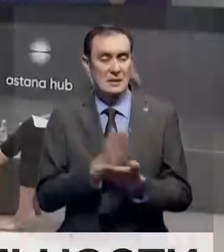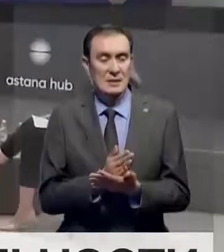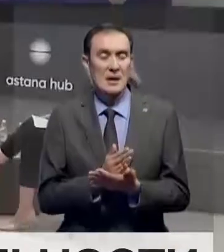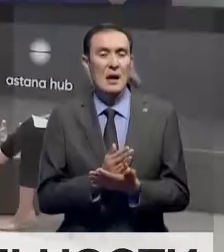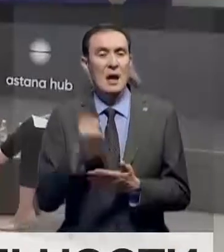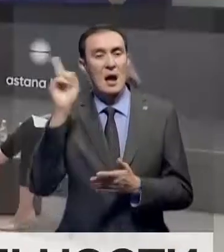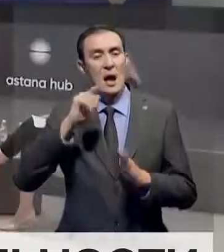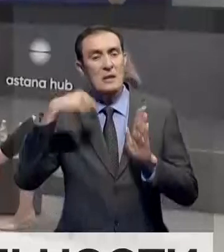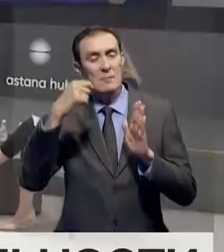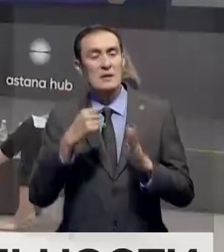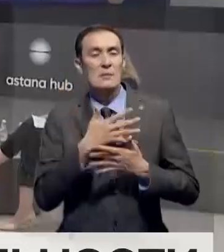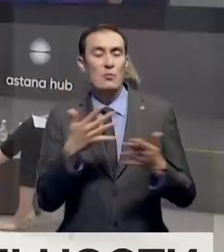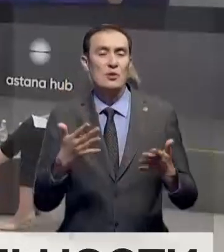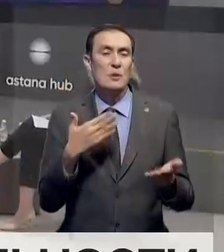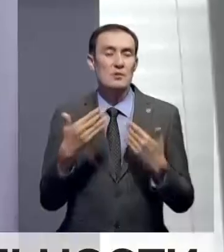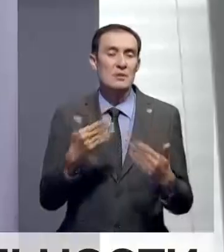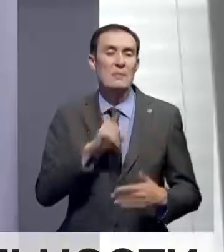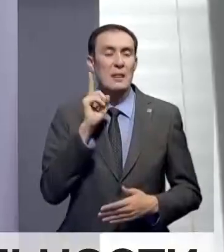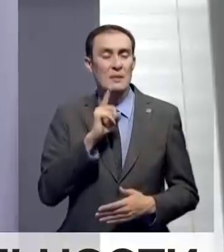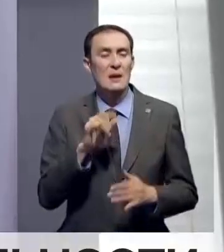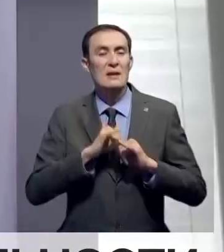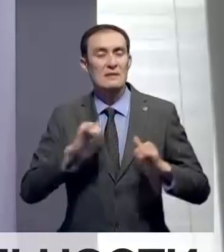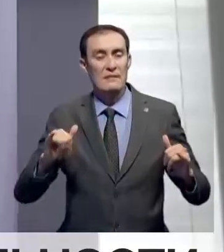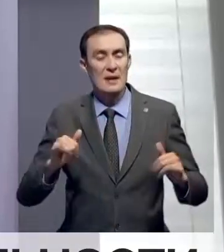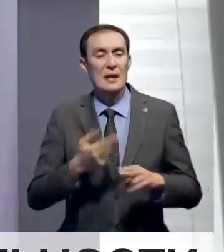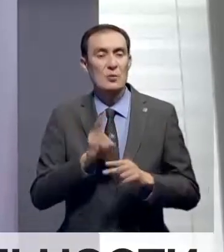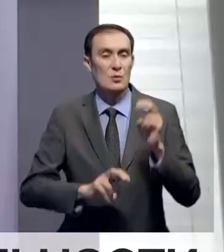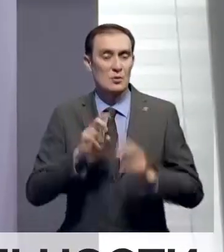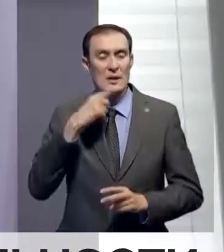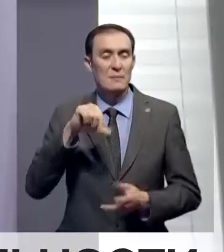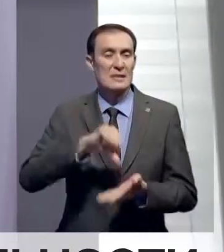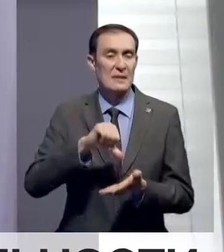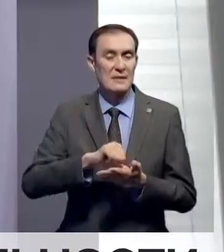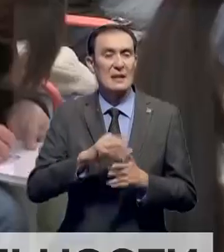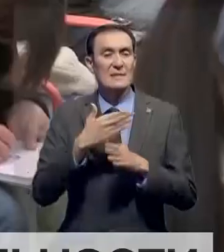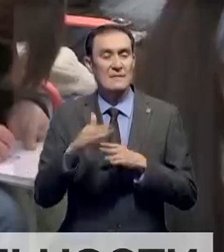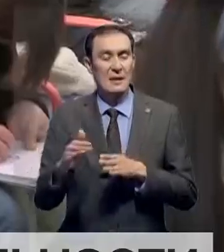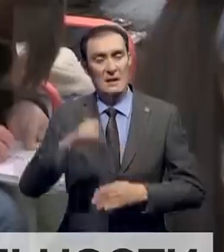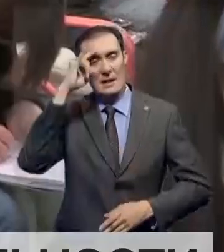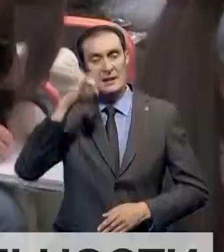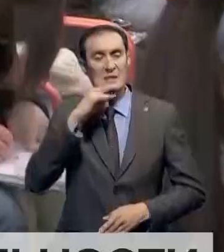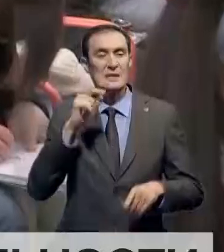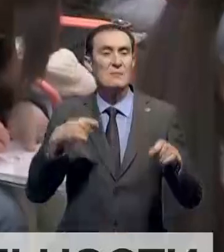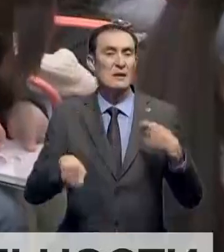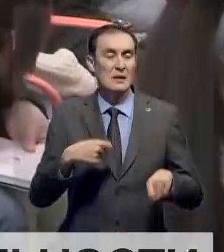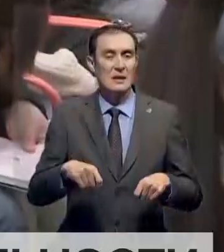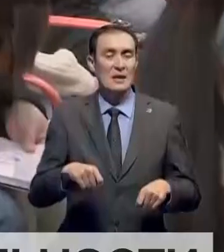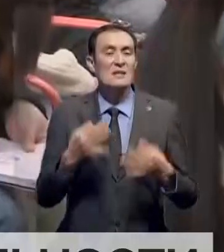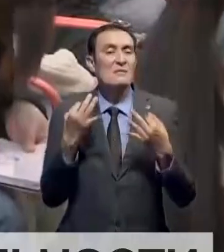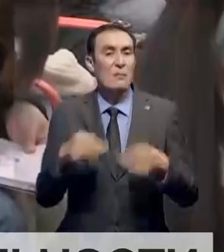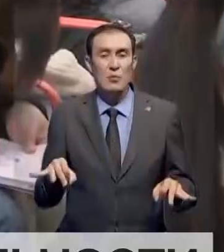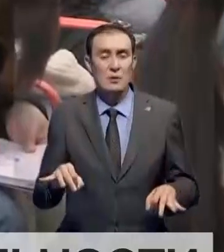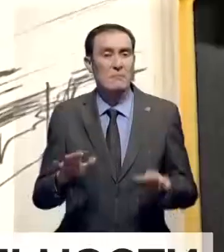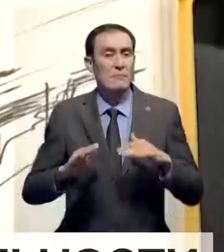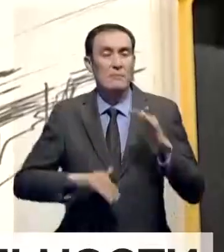– ключ к общению с молодым поколением. В стране важно развивать эту индустрию, говорят представители отрасли. На казахстанском рынке ниша пока